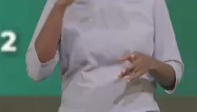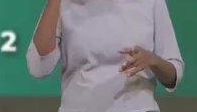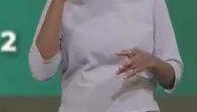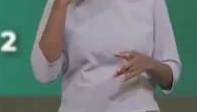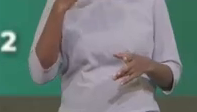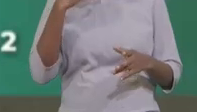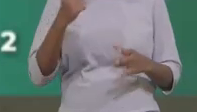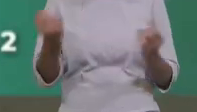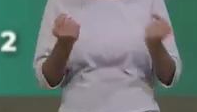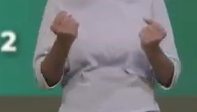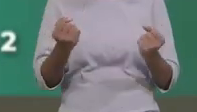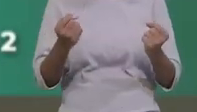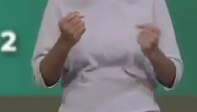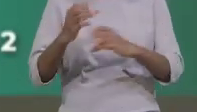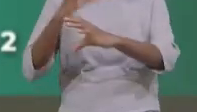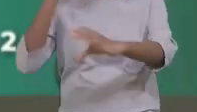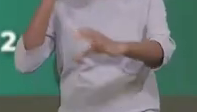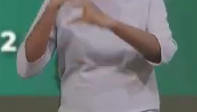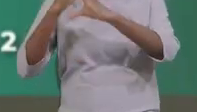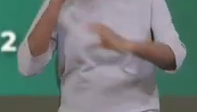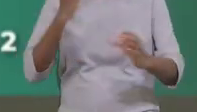Et il voit un camion qui vient,